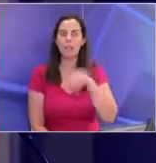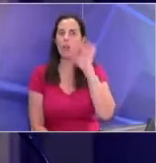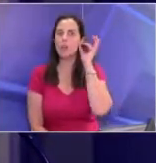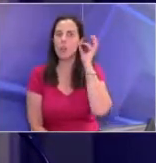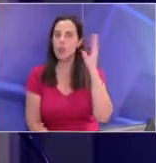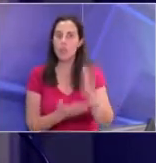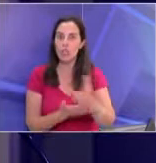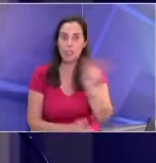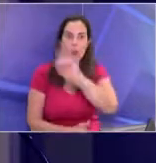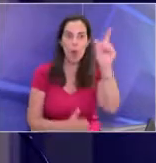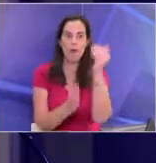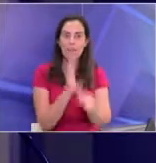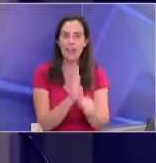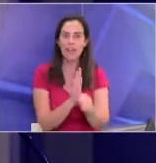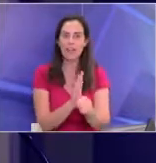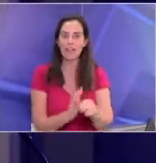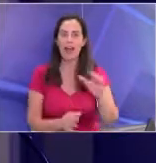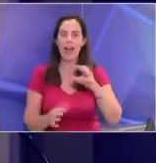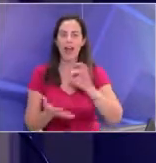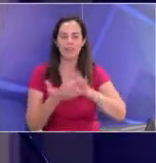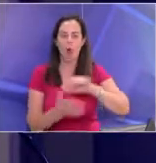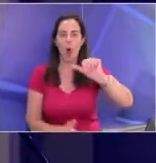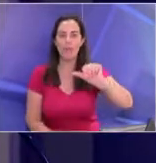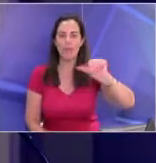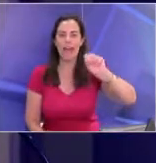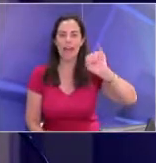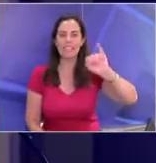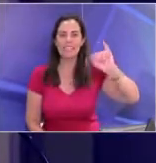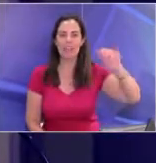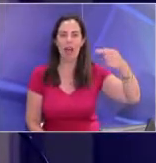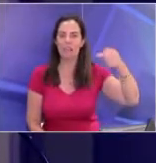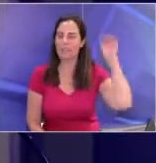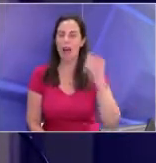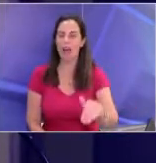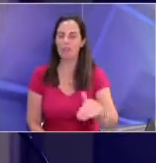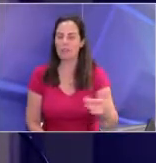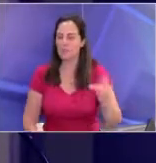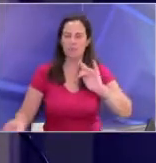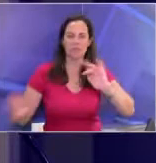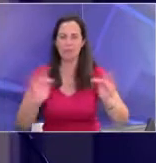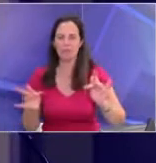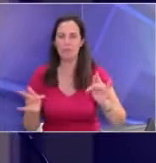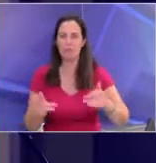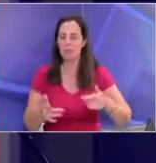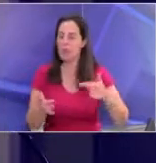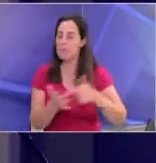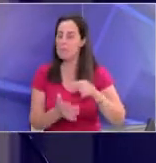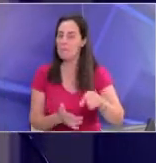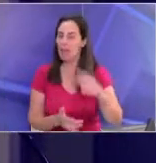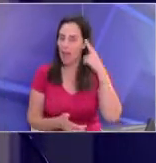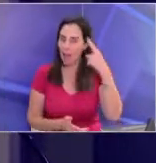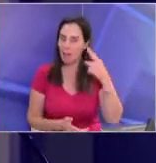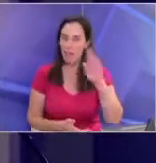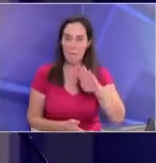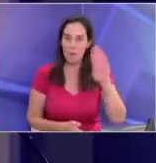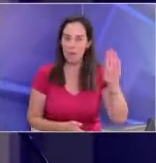אישה שהחליטה שהיא לא מוותרת, אופירה הסייג. ומשם התדרדר, מלחמת כל בחול. מלחמה שבה לדעתי